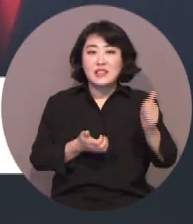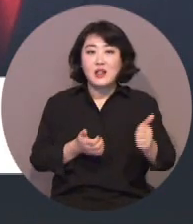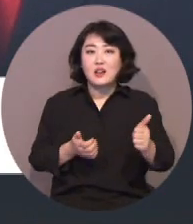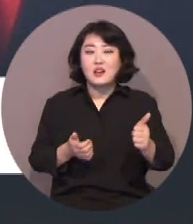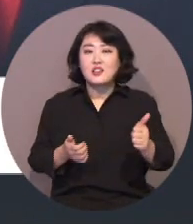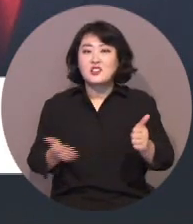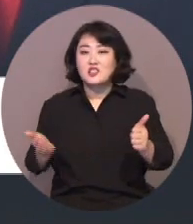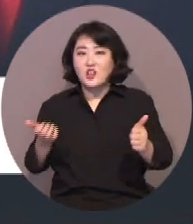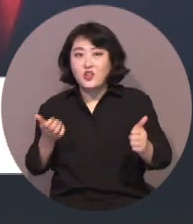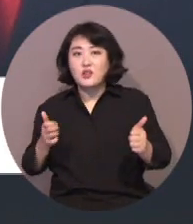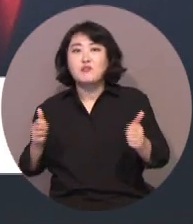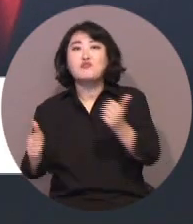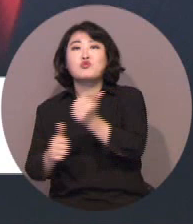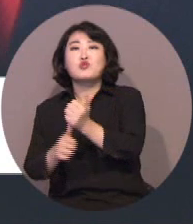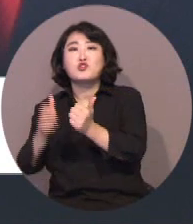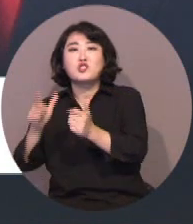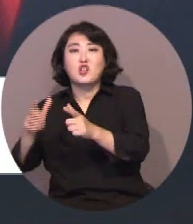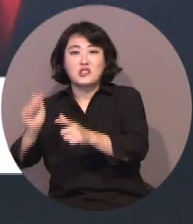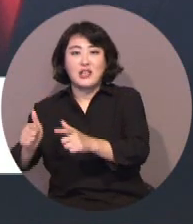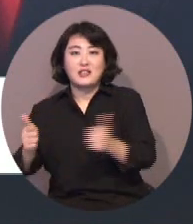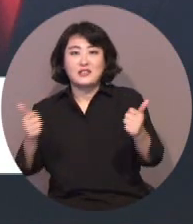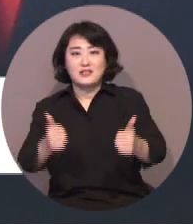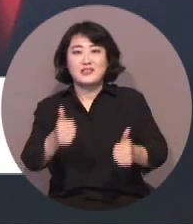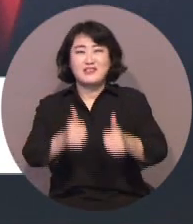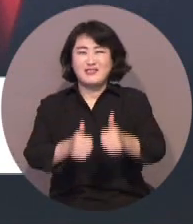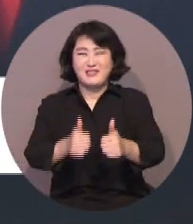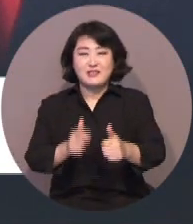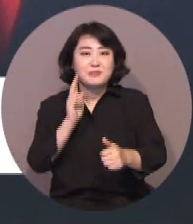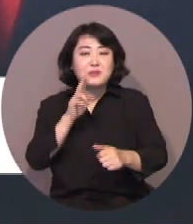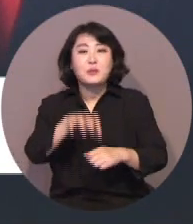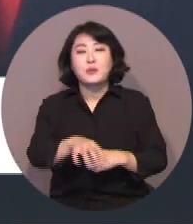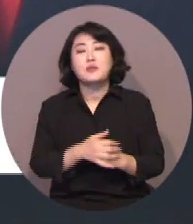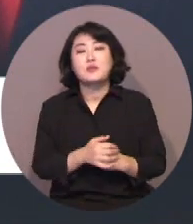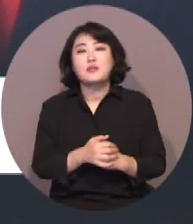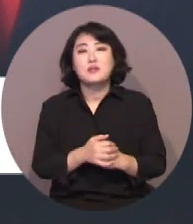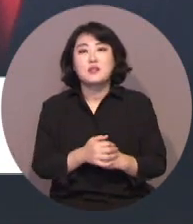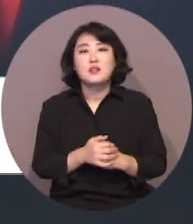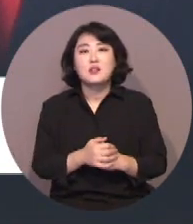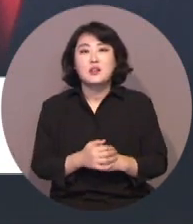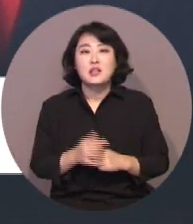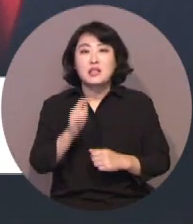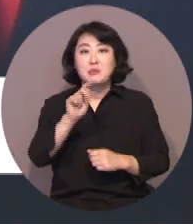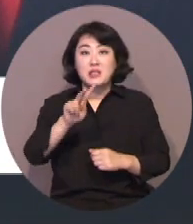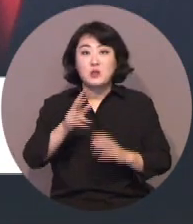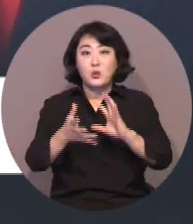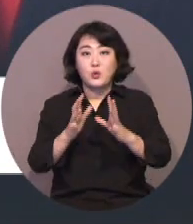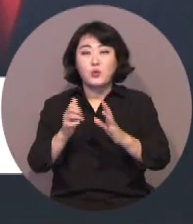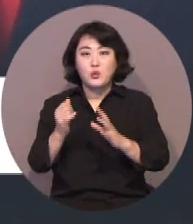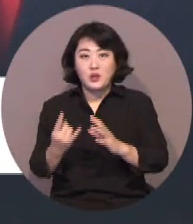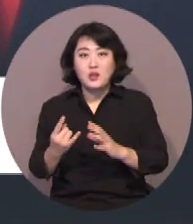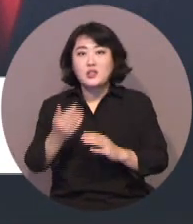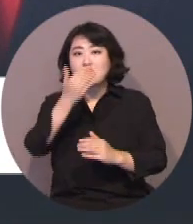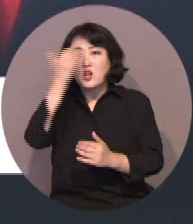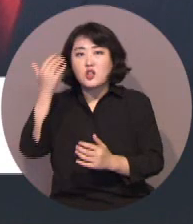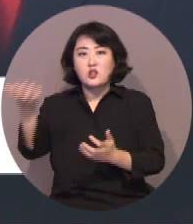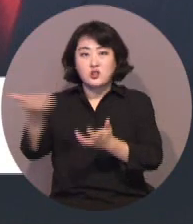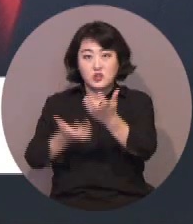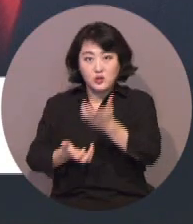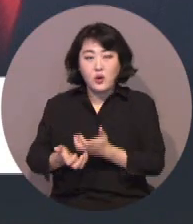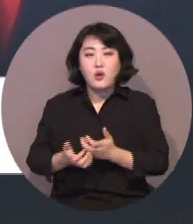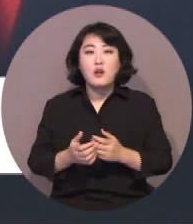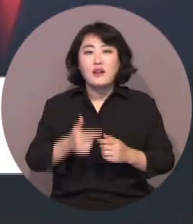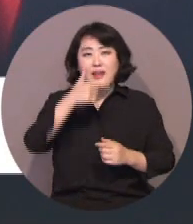경쟁이 치열합니다 여야 5번 오늘 대전 mbc tv 토론회에서 청년 인구 유입과 원도심 활성화 등